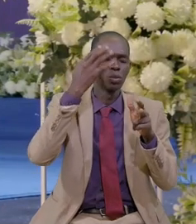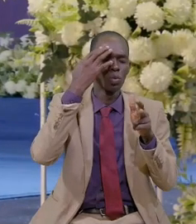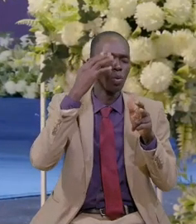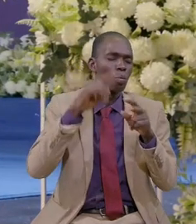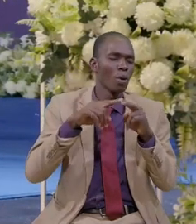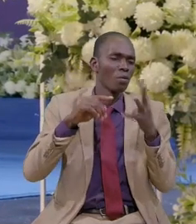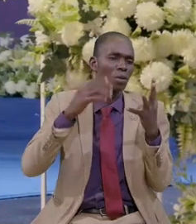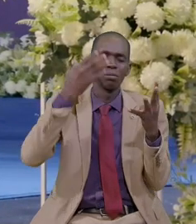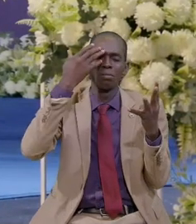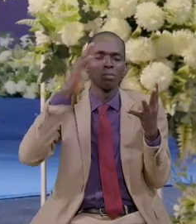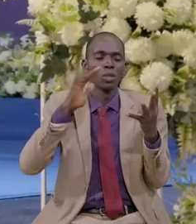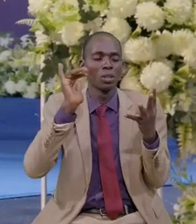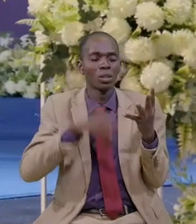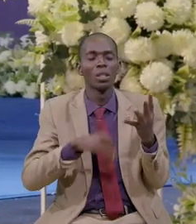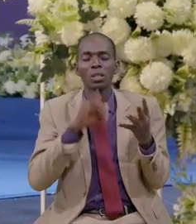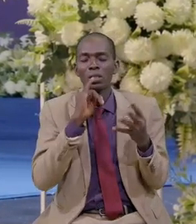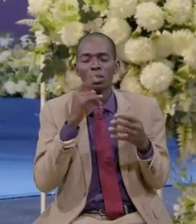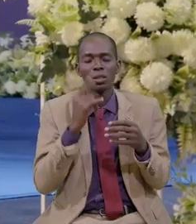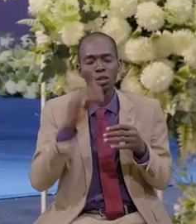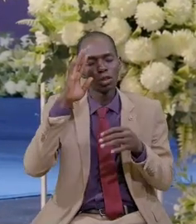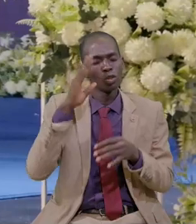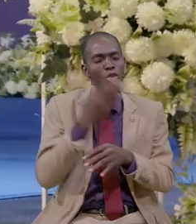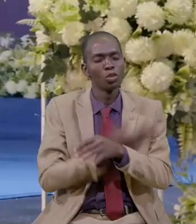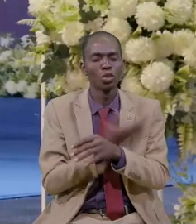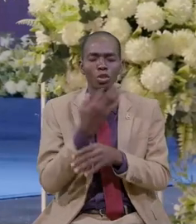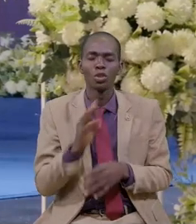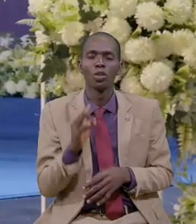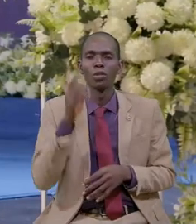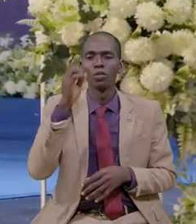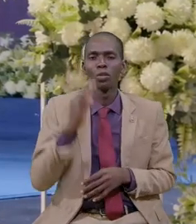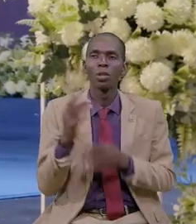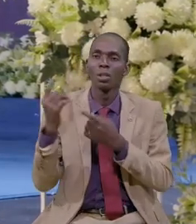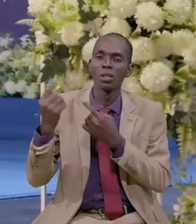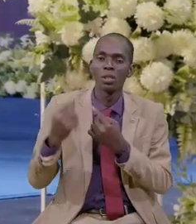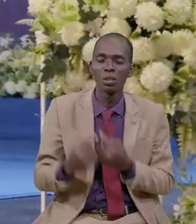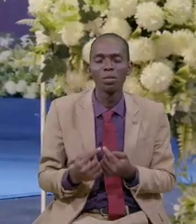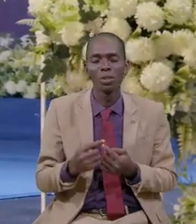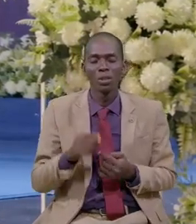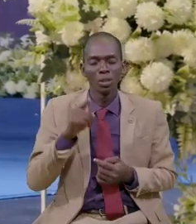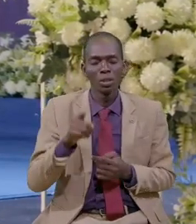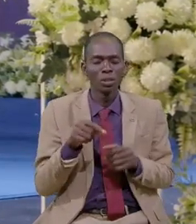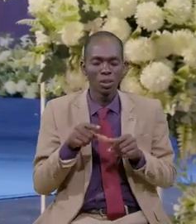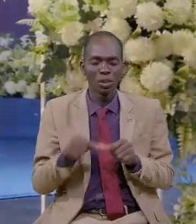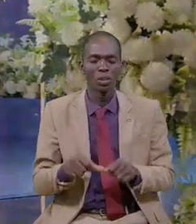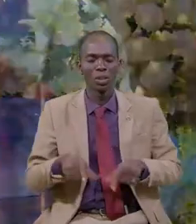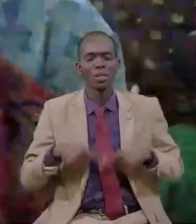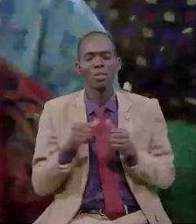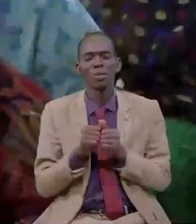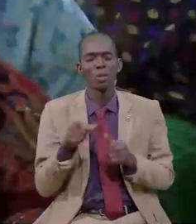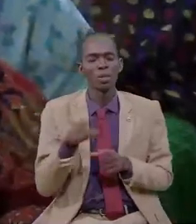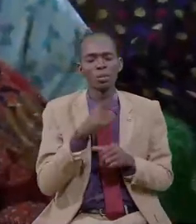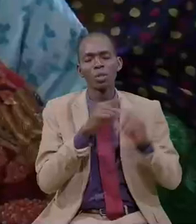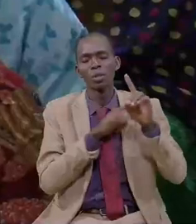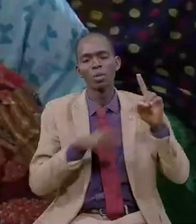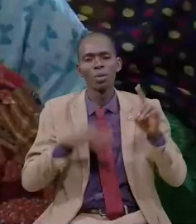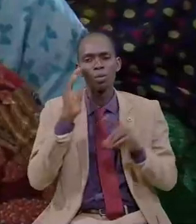des hommes, de Dieu. Il est venu dans la fournaise. Il est descendu dans la fournaise. Il était avec eux. Le Seigneur sera avec toi.